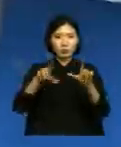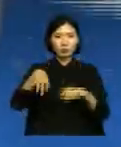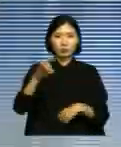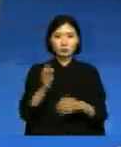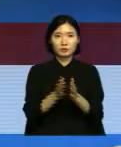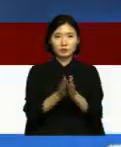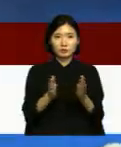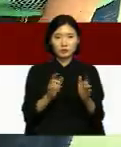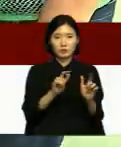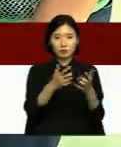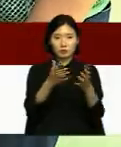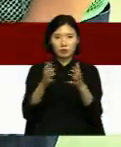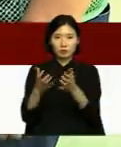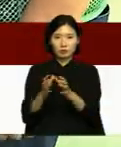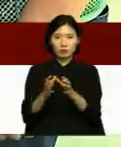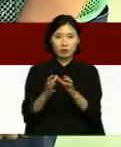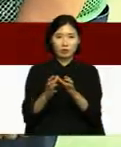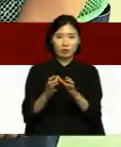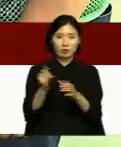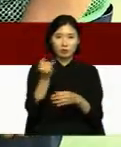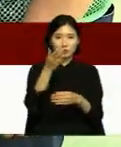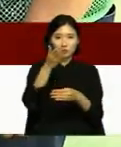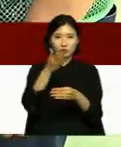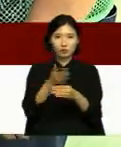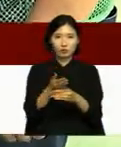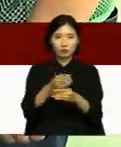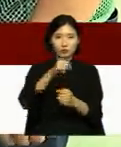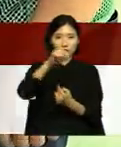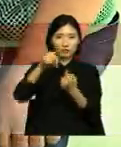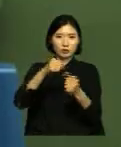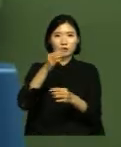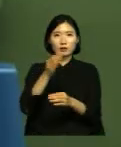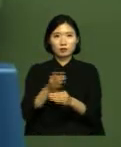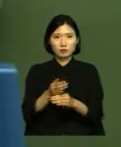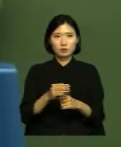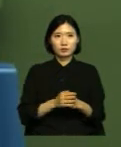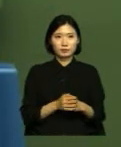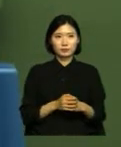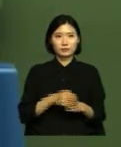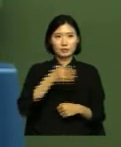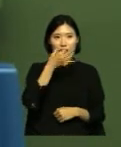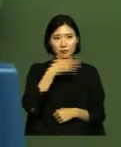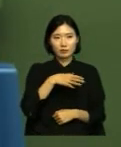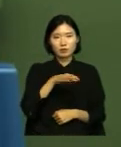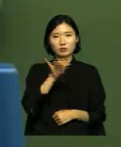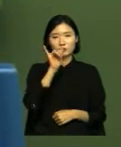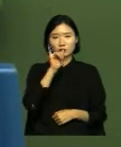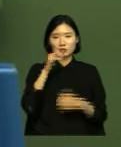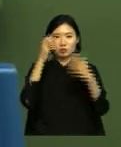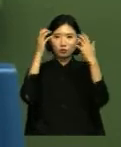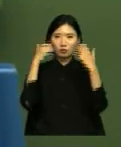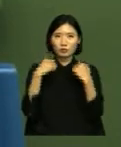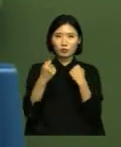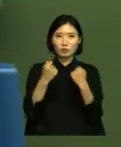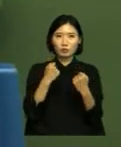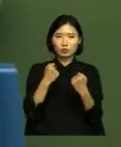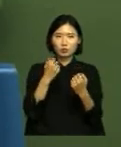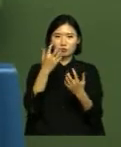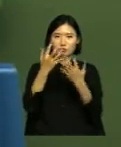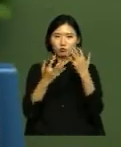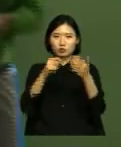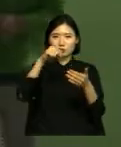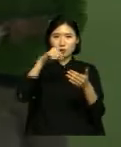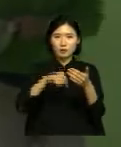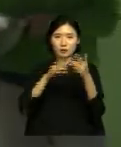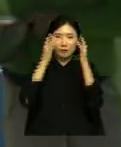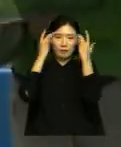사업으로 각동 부녀 회원들이 주축이 돼 운영되고 있습니다. 힘든 것도 있죠. 뭐 이렇게 더운데 아까 또불 속에 들어가서